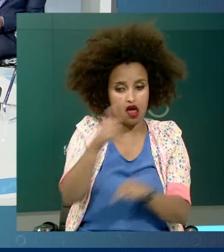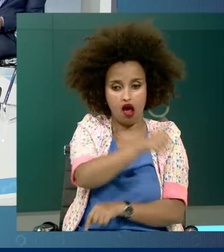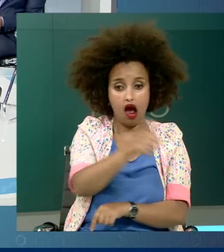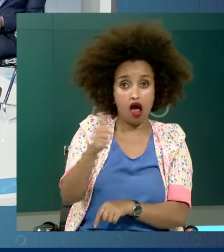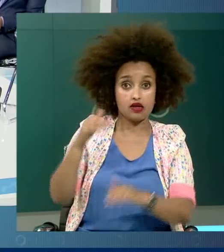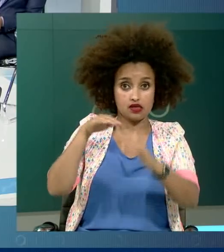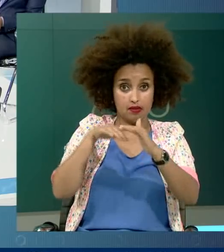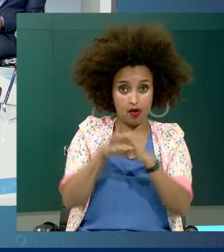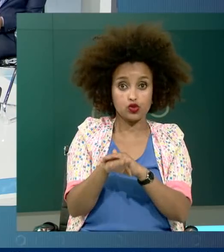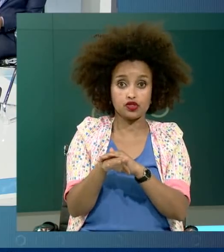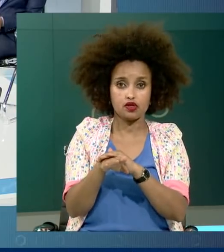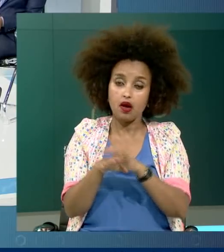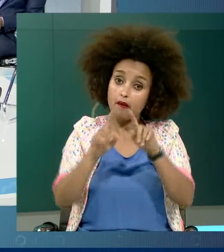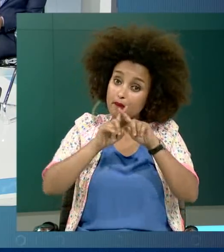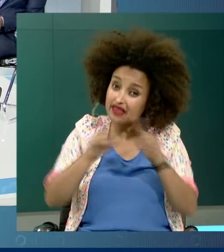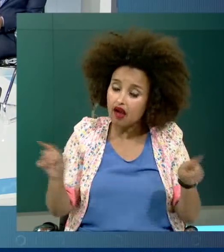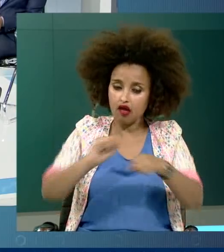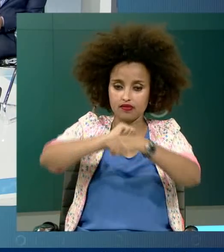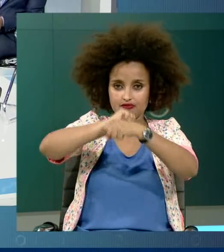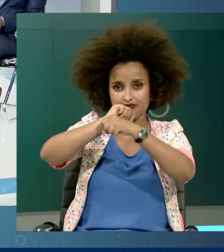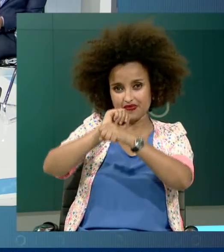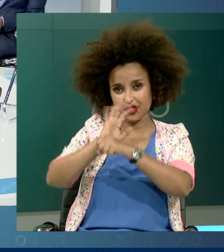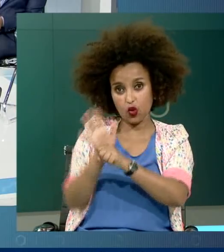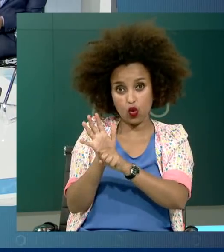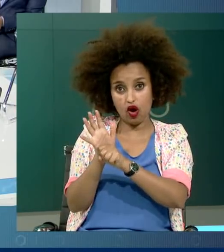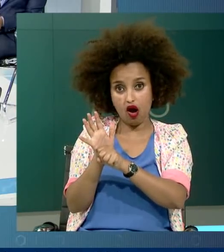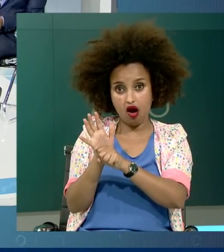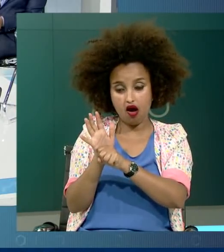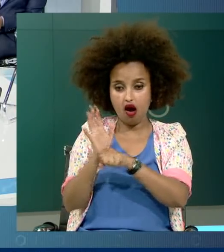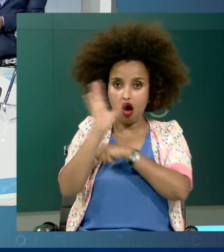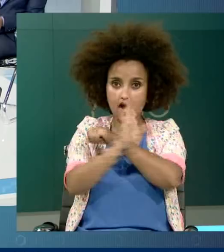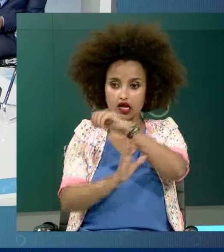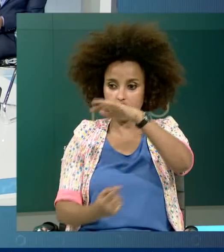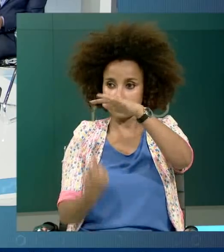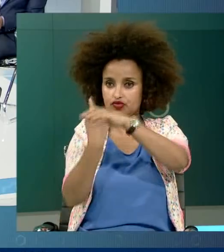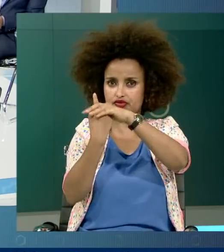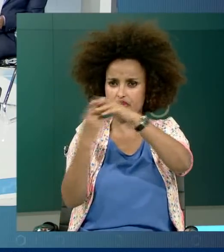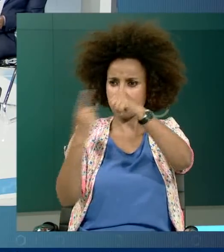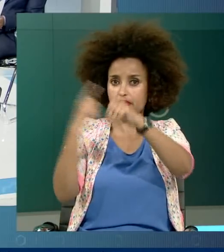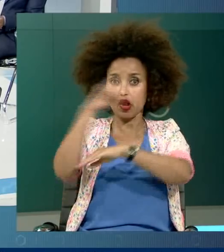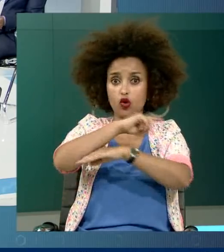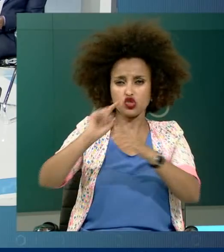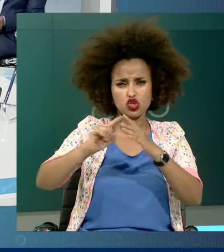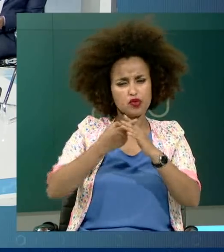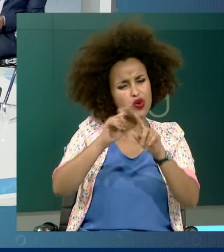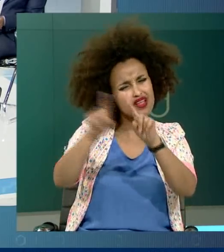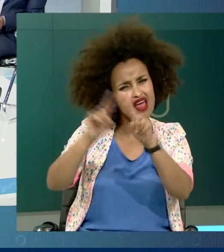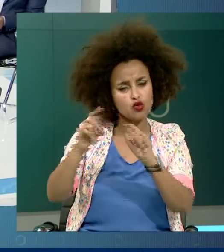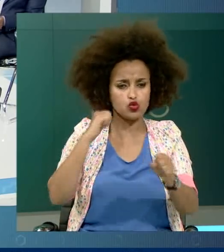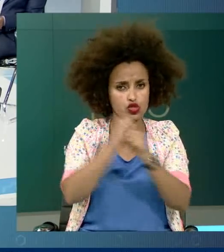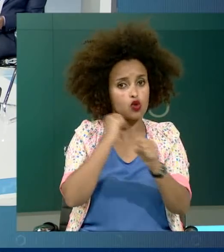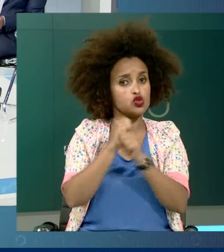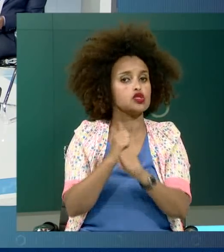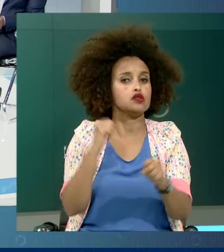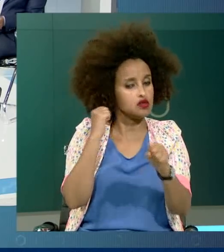አዲስ አበባ በተለይ የኮሮና ቫይረስ ወደ ሀገራችን ከገባበት ጊዜ ጀምሮ የተለያዩ ስራዎችን እየሰራችሁ